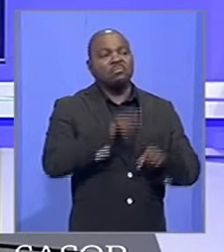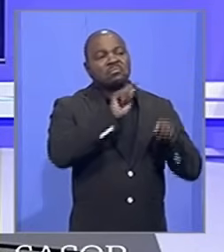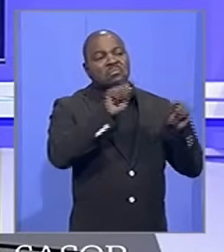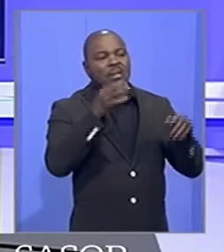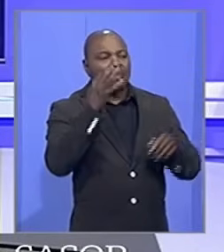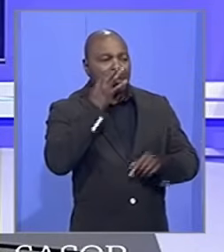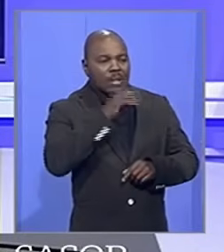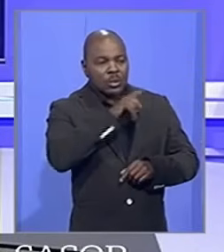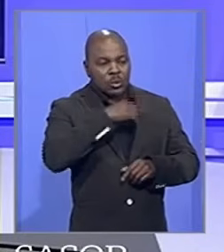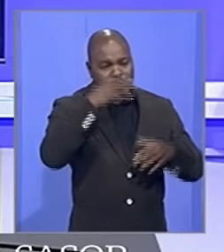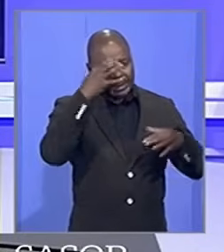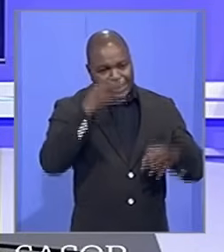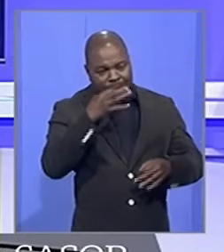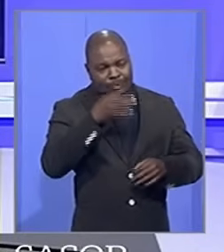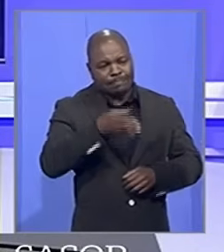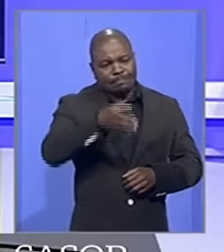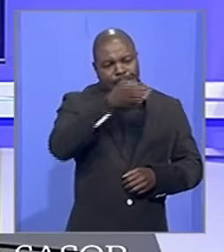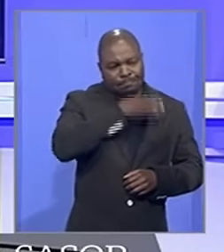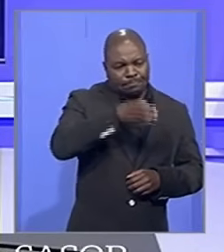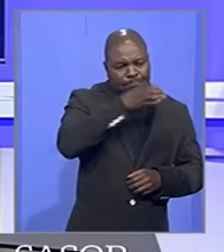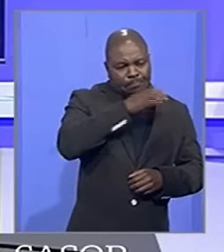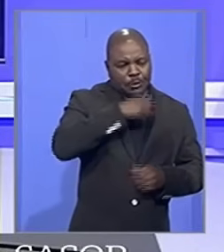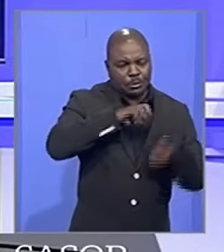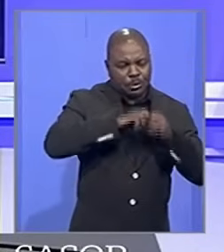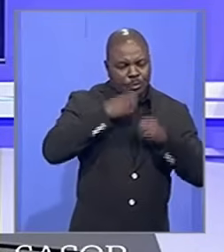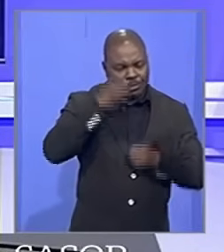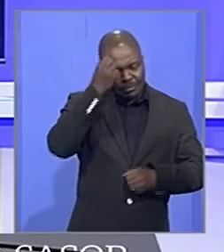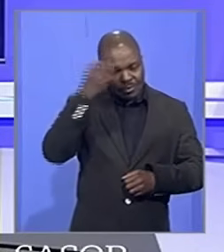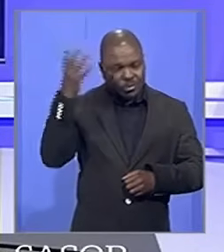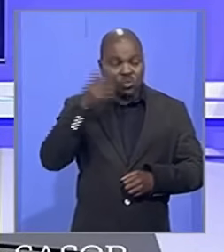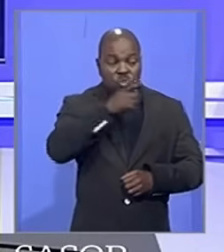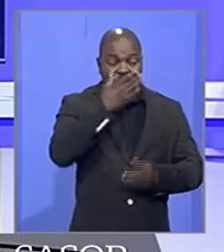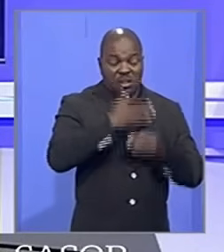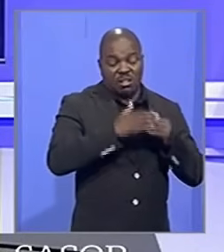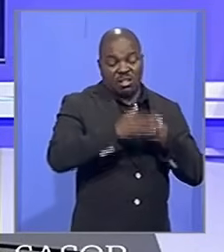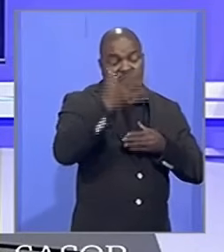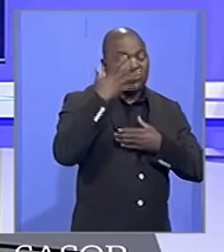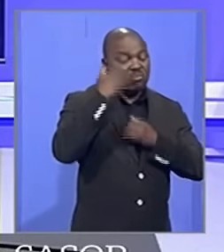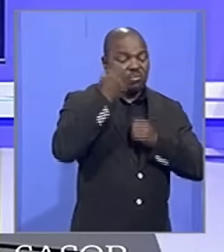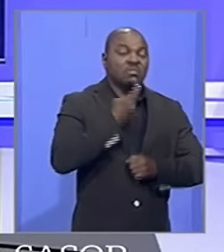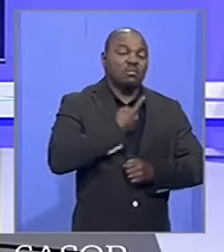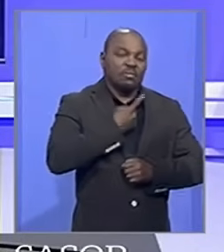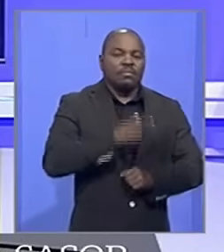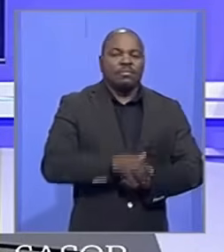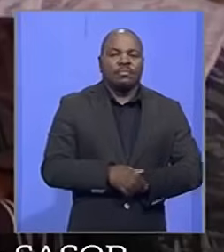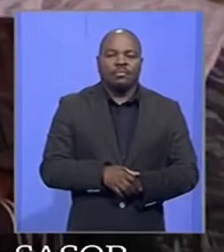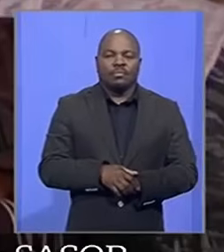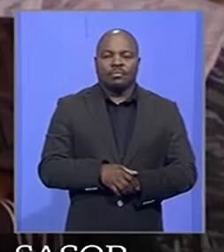ba swetsang go tshabela mo go nnotagi ba ka feleletsa ba ipolaile.